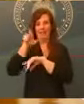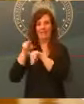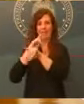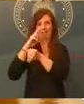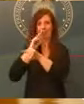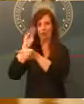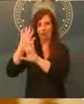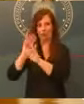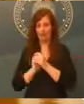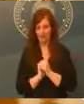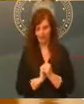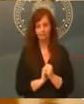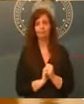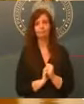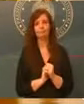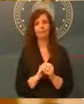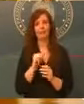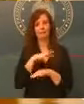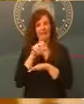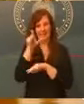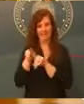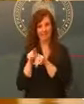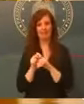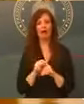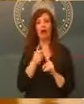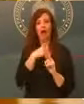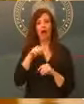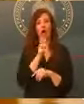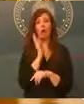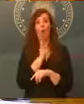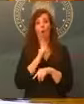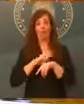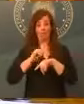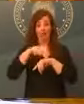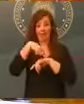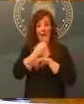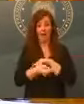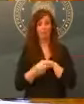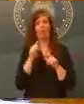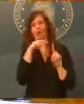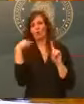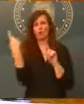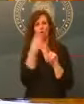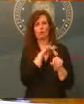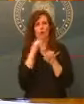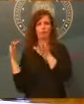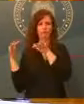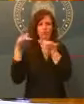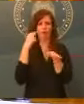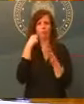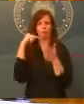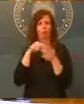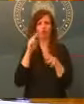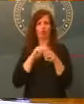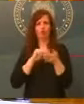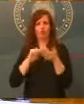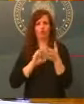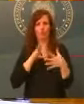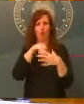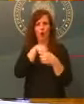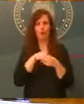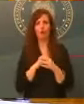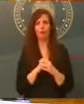Noi il 14 di settembre riportiamo tutti a scuola c'è un confronto in corso con chi potrà